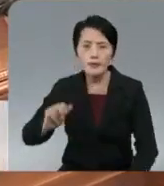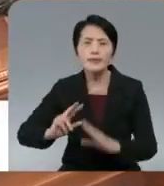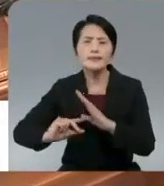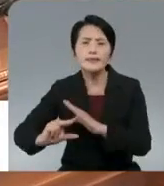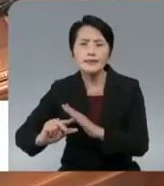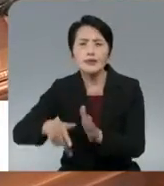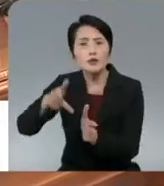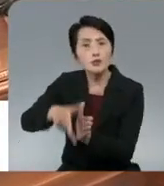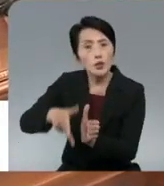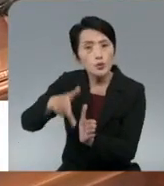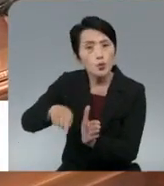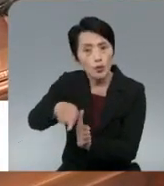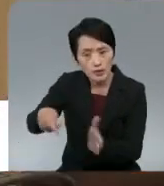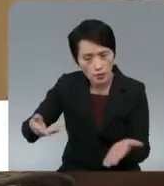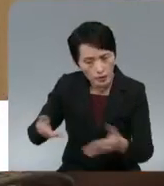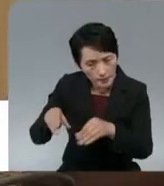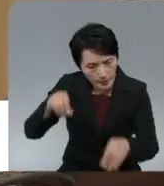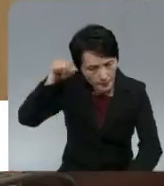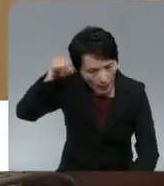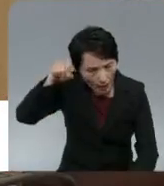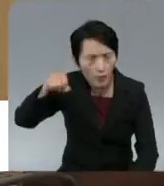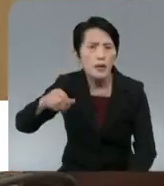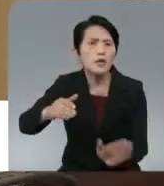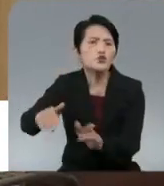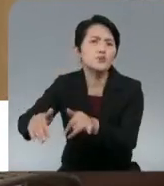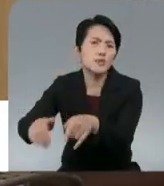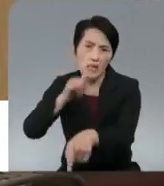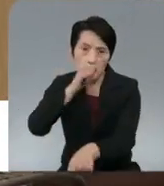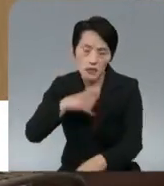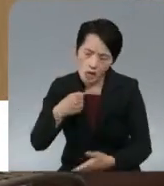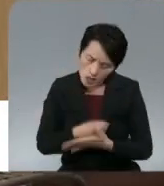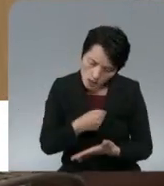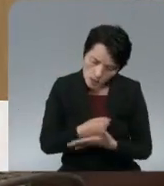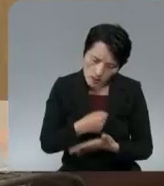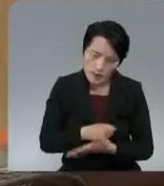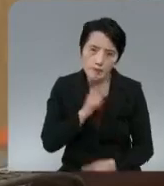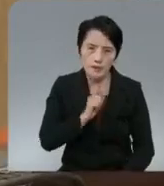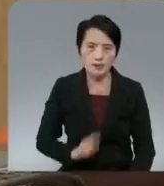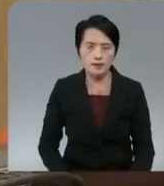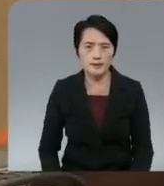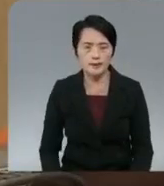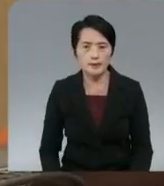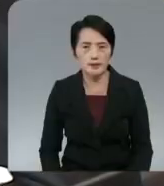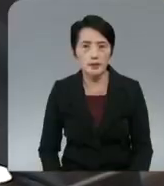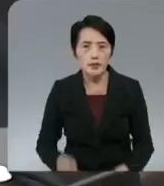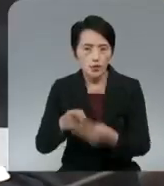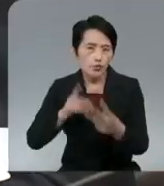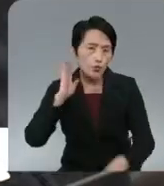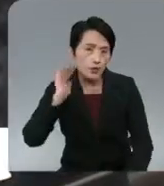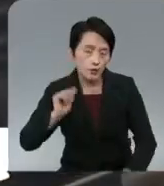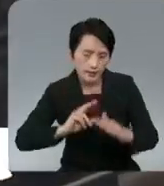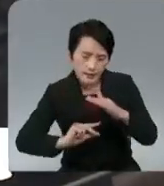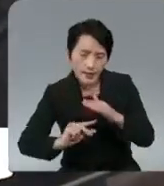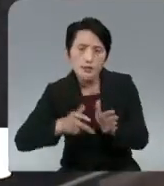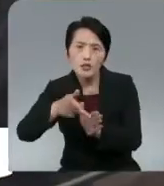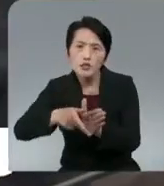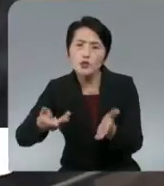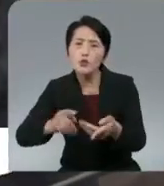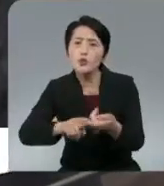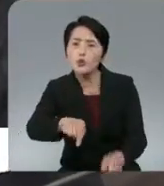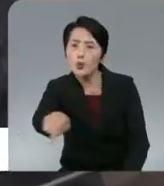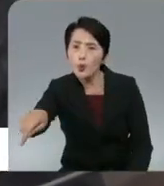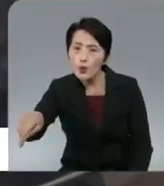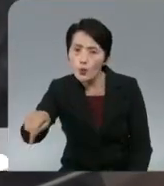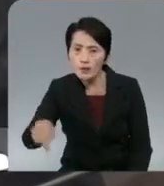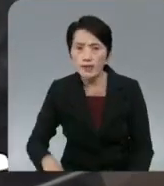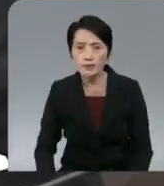leurs revendications. Il a d'emblée promis de rompre le cercle vicieux des grèves illégales, de ne